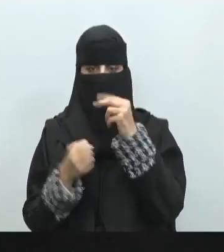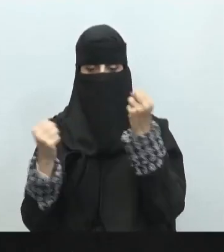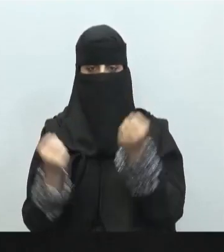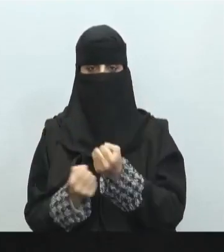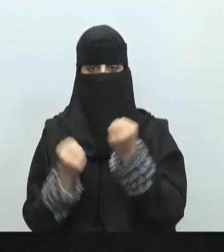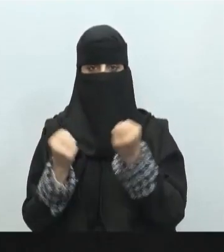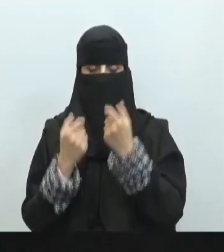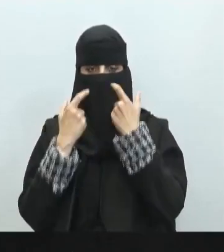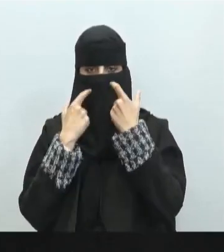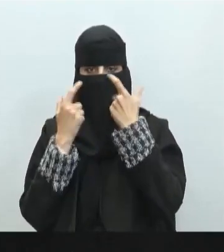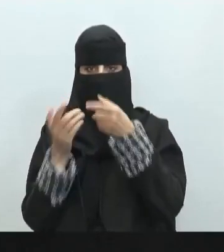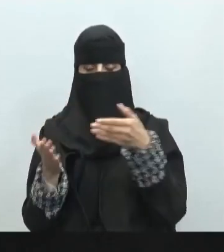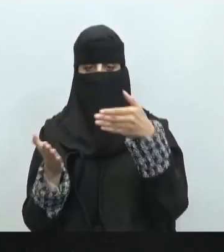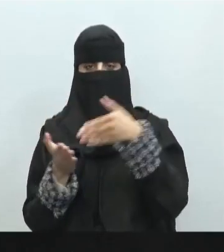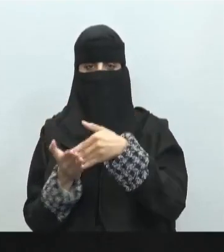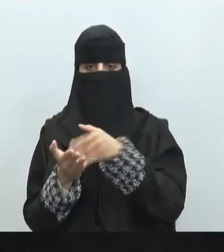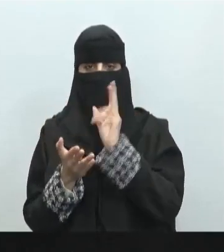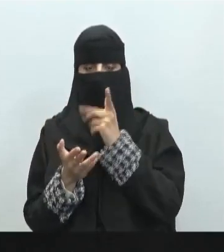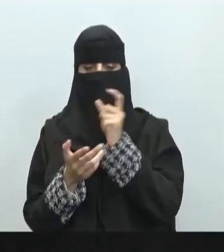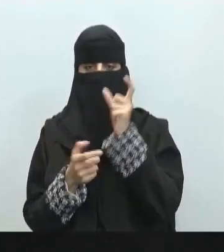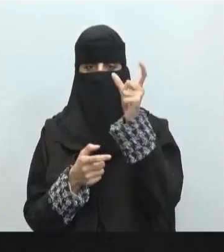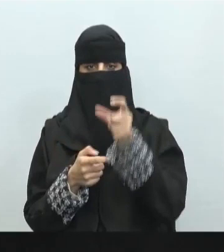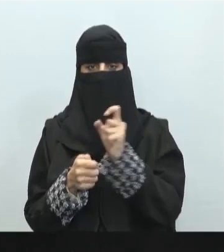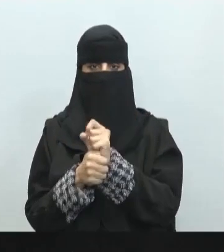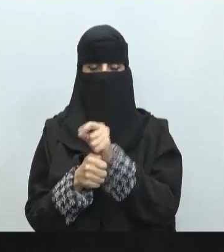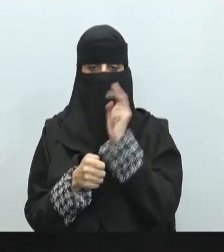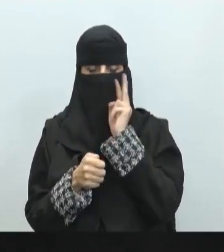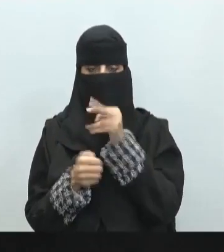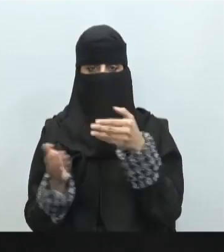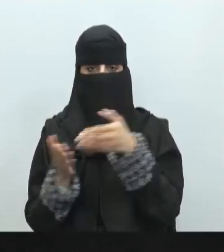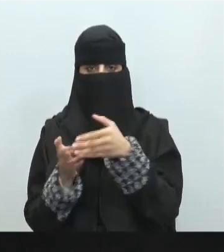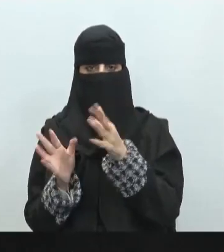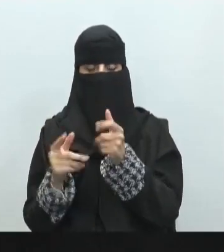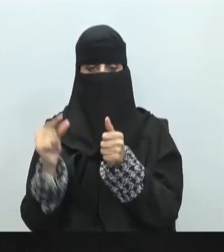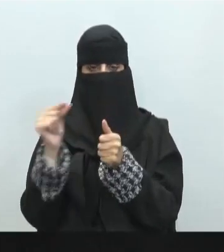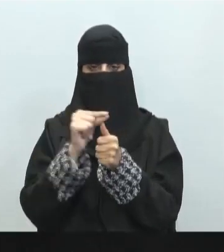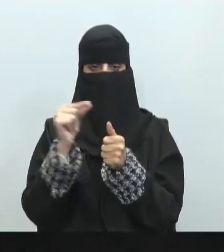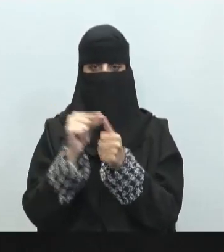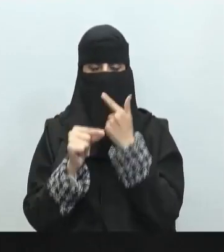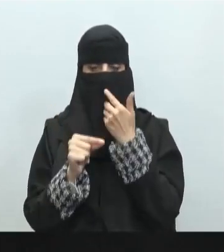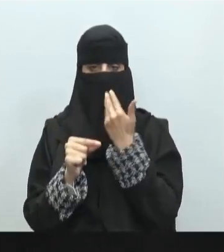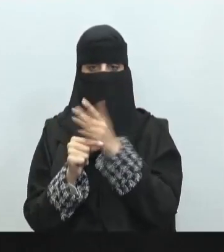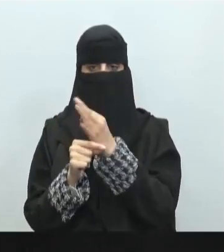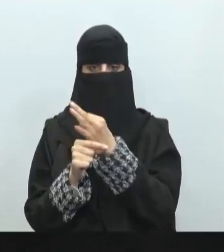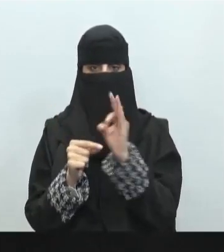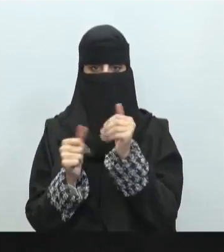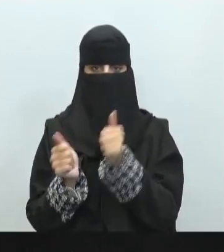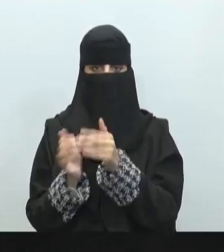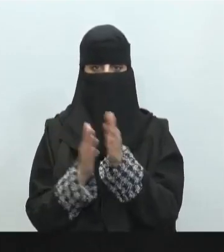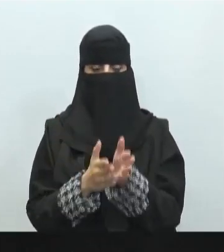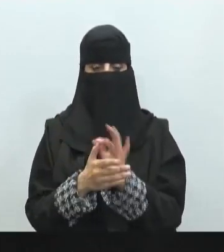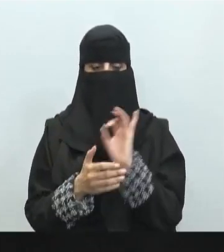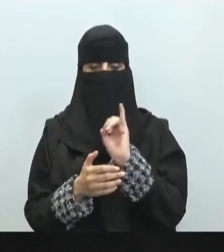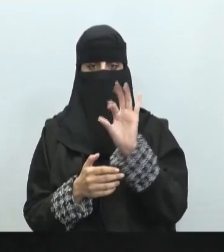واركز اخر الفاعل الحرف الاخير المقصود باخر الفاعل الحرف الاخير مثل